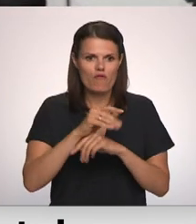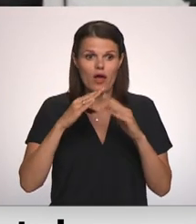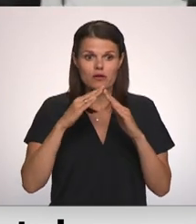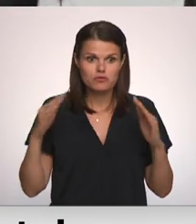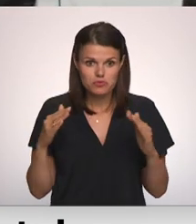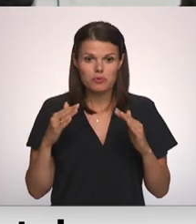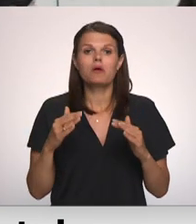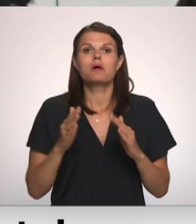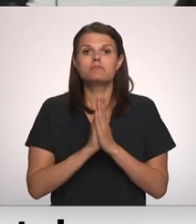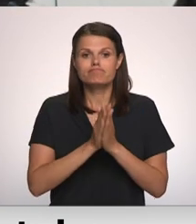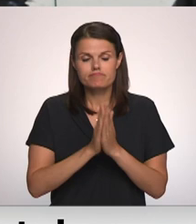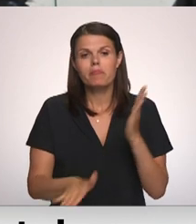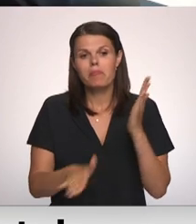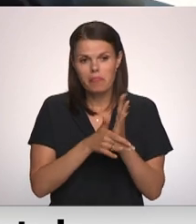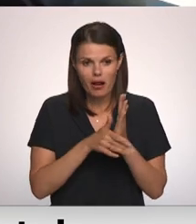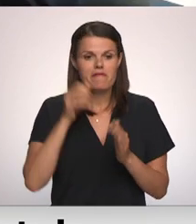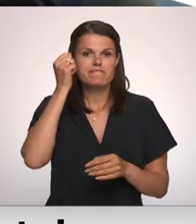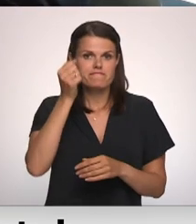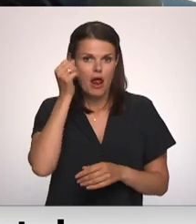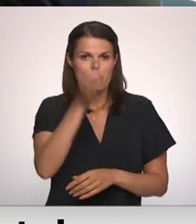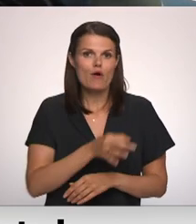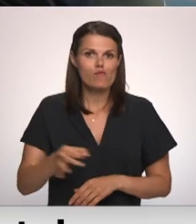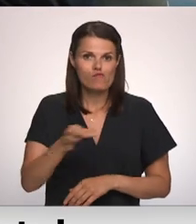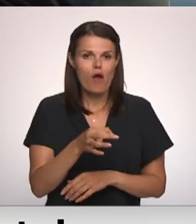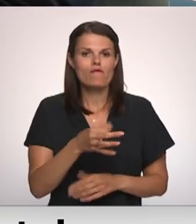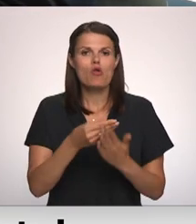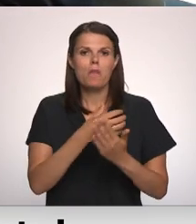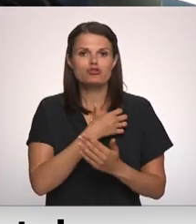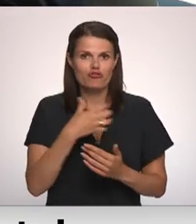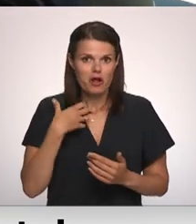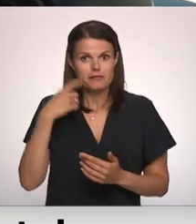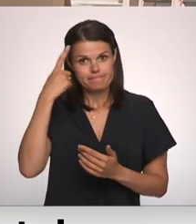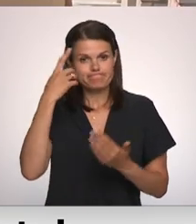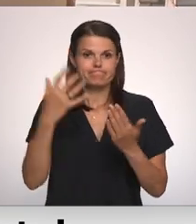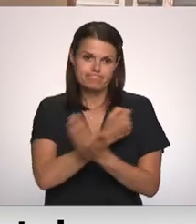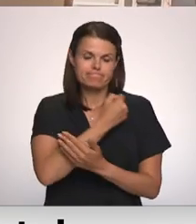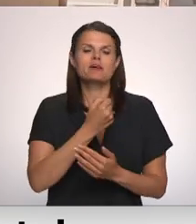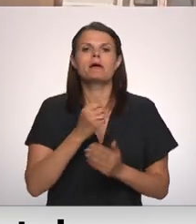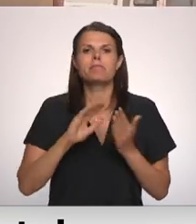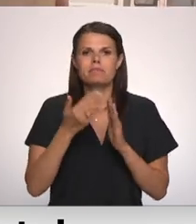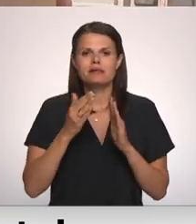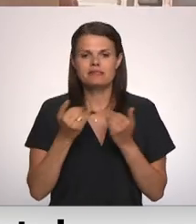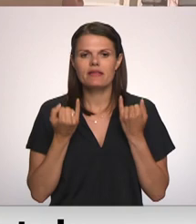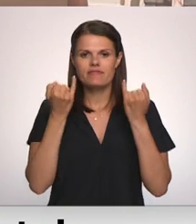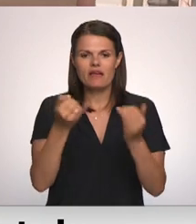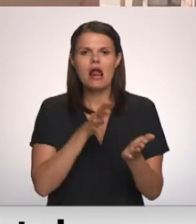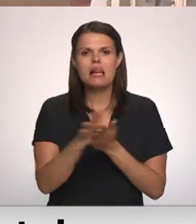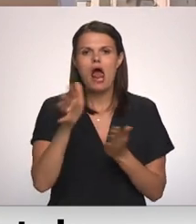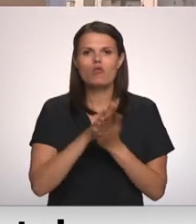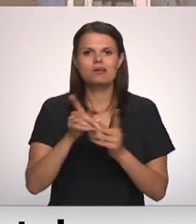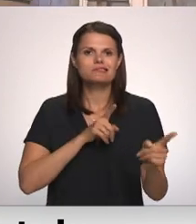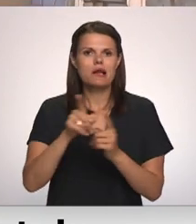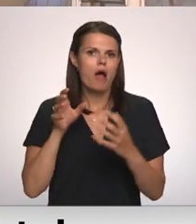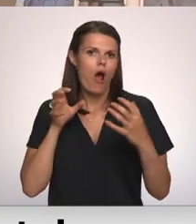uz Trostjeņecas lūgumu palīdzēt, Valmieras novada pašvaldība atrada iespēju pilsētai uzdāvināt lietotu satiksmes autobusu, ar